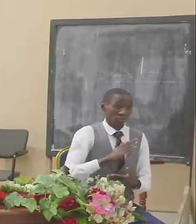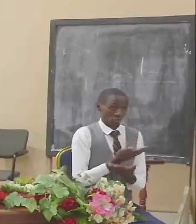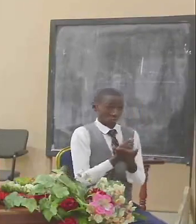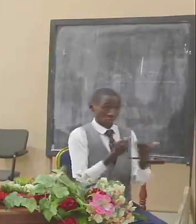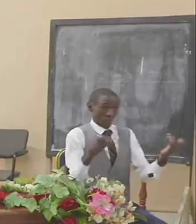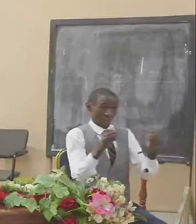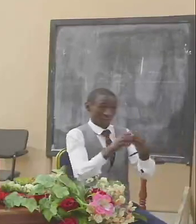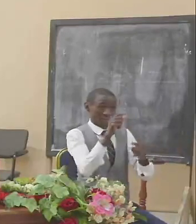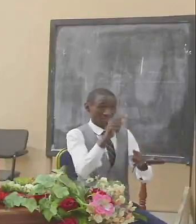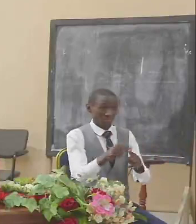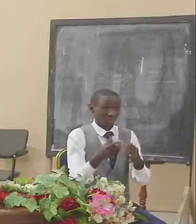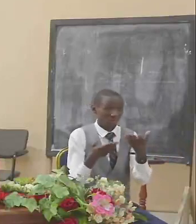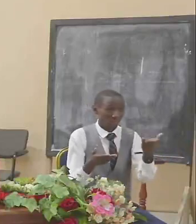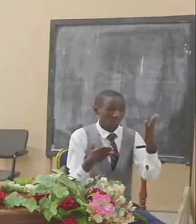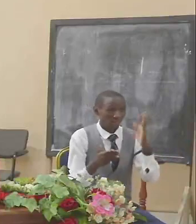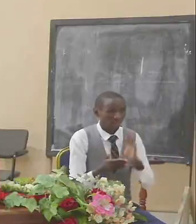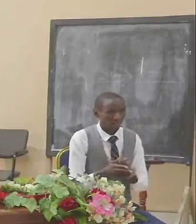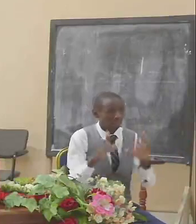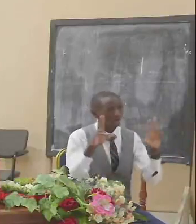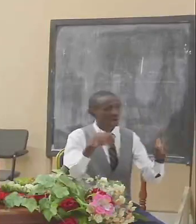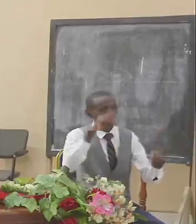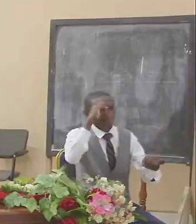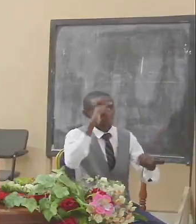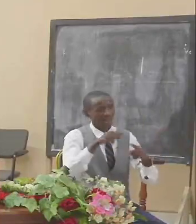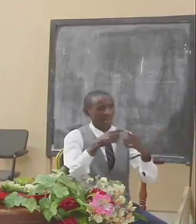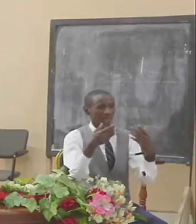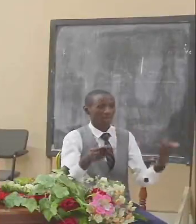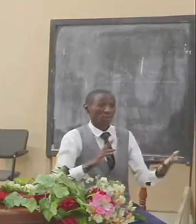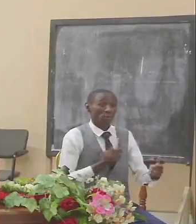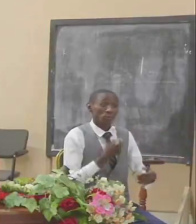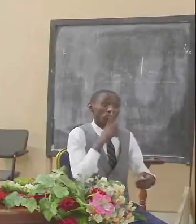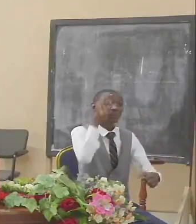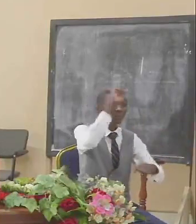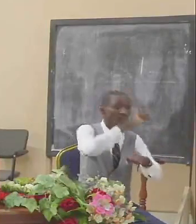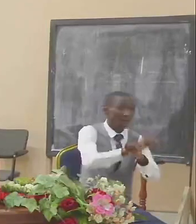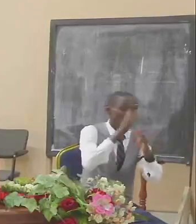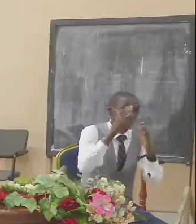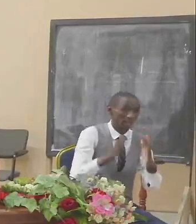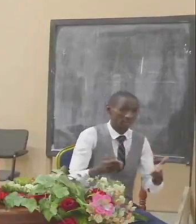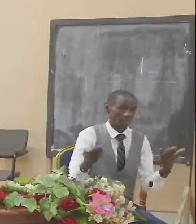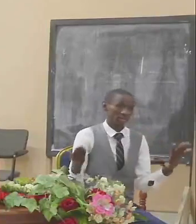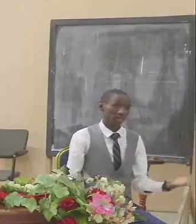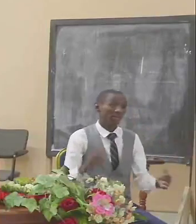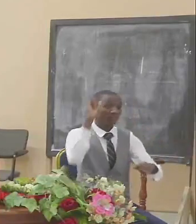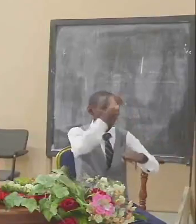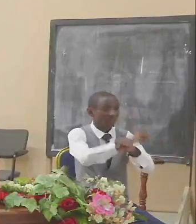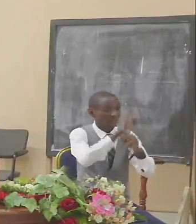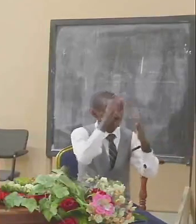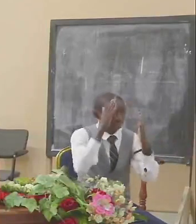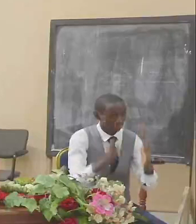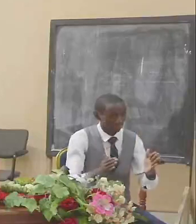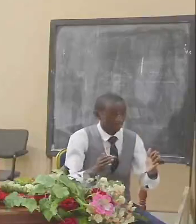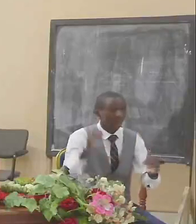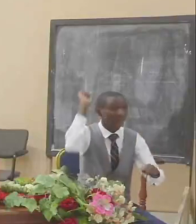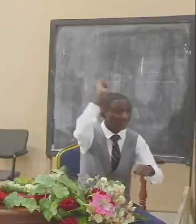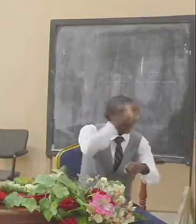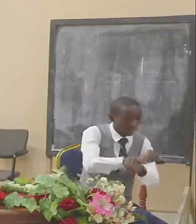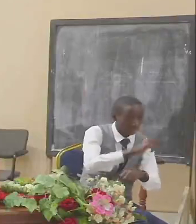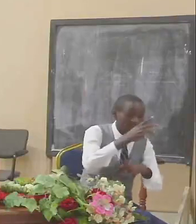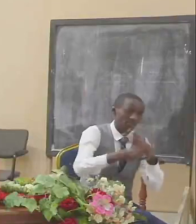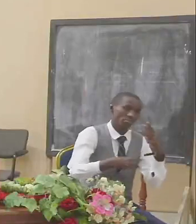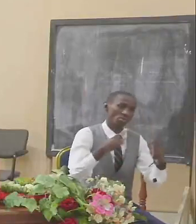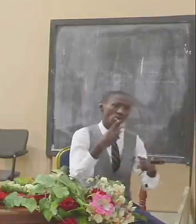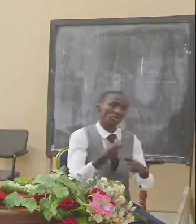cette parole. Na hii neno. Non frère. Hapana. On est des héros. Tuko watruja. Watruja. Kushinda